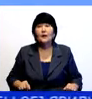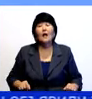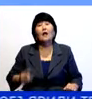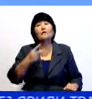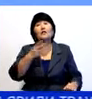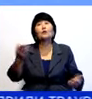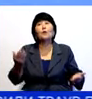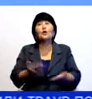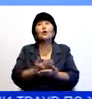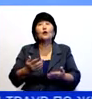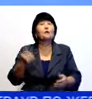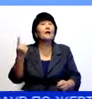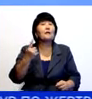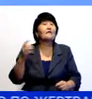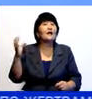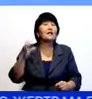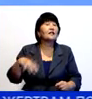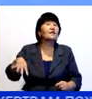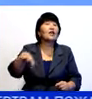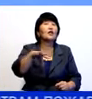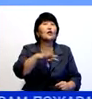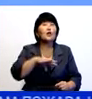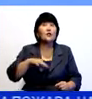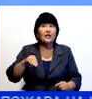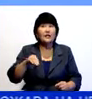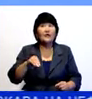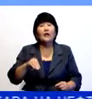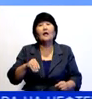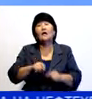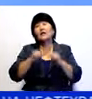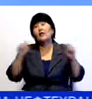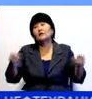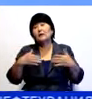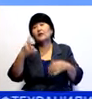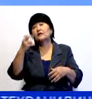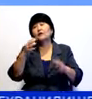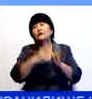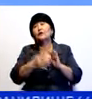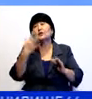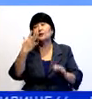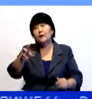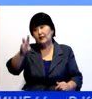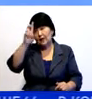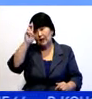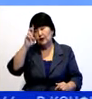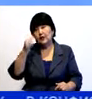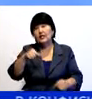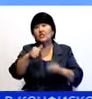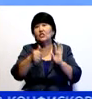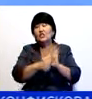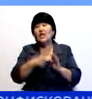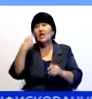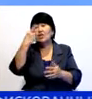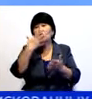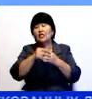Вы смотрите новости. 1 сентября в регионе распахнут двери 295 государственных и 16